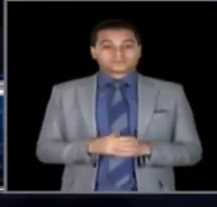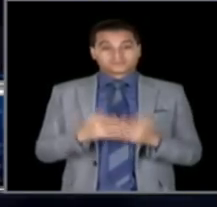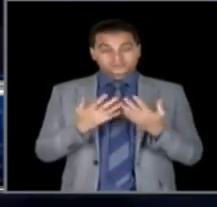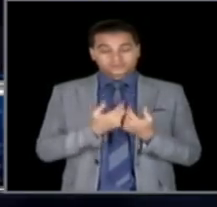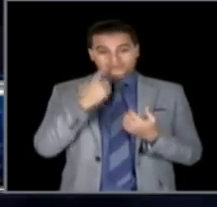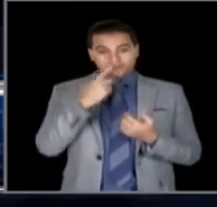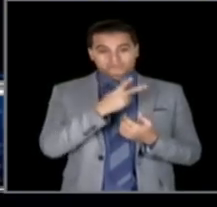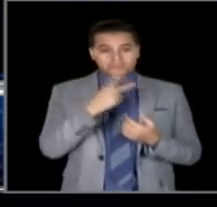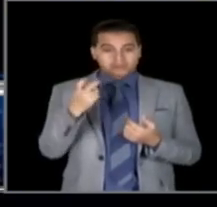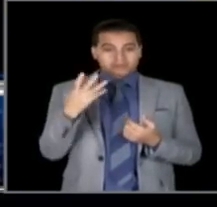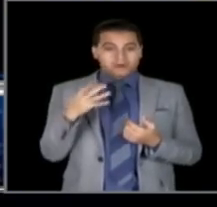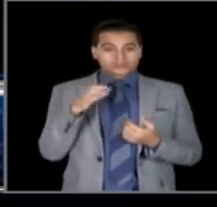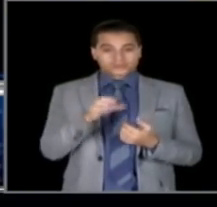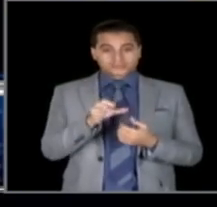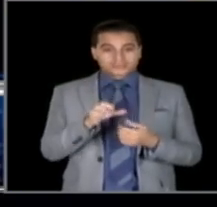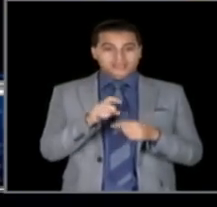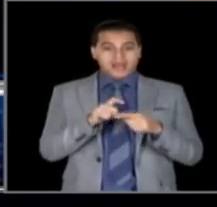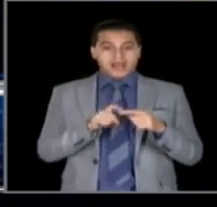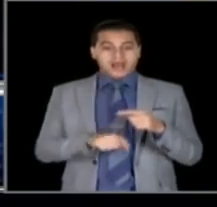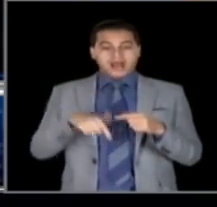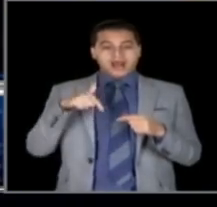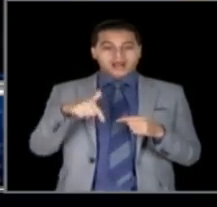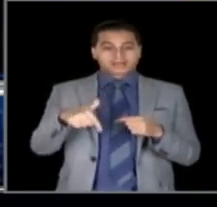حل المسألة الآتية، 294